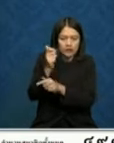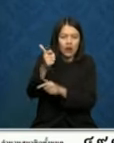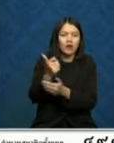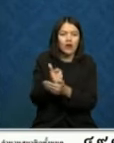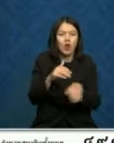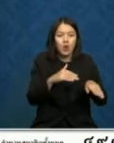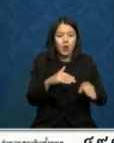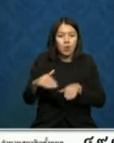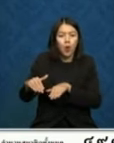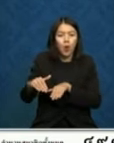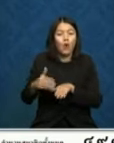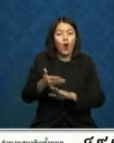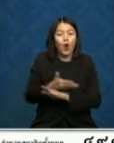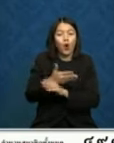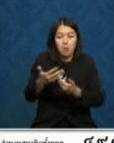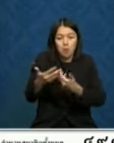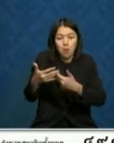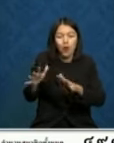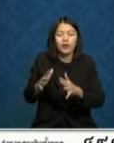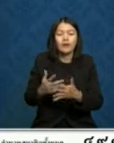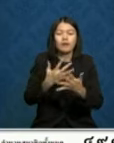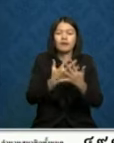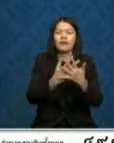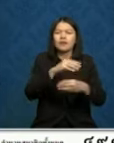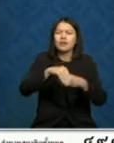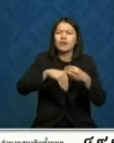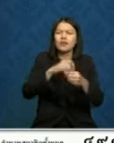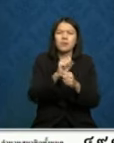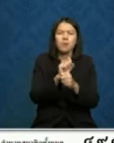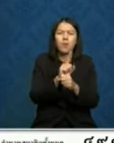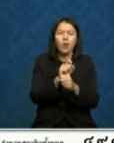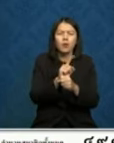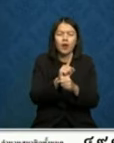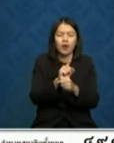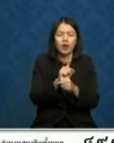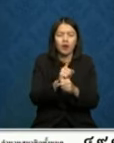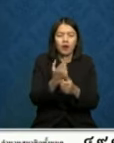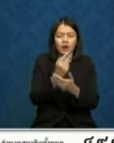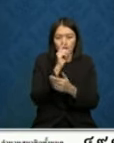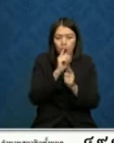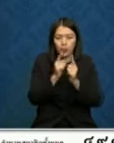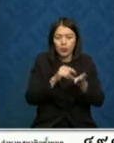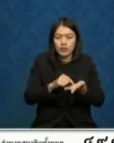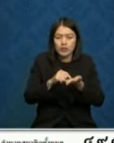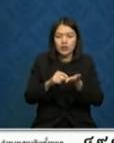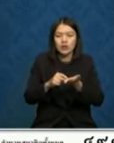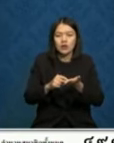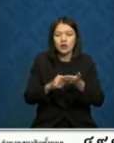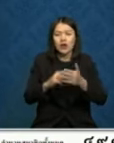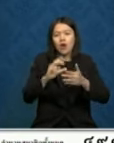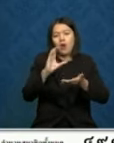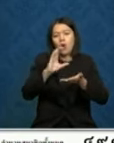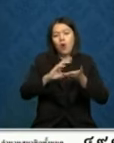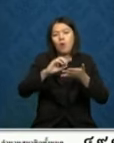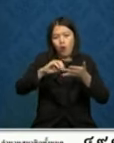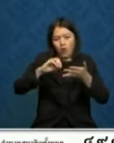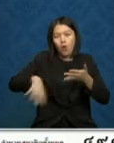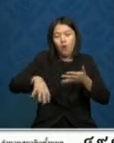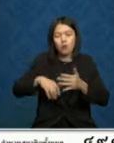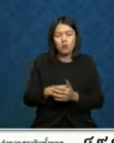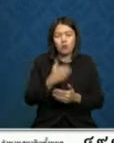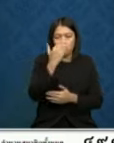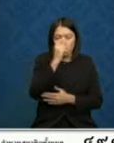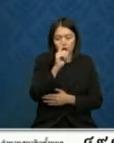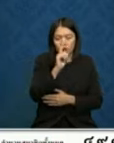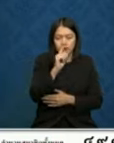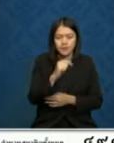อมก่อนปล่อยค่ะท่านประธานตามหลักปรัชญาเศรษฐกิจพอเพียงนะคะในชั้นกรรมธิการเนี่ยได้มีการเสนอให้ตัดลดงบประมาณไปแล้วส่วนหนึ่งนะคะแต่อย่างไ